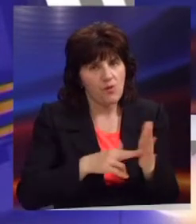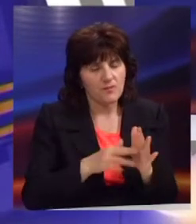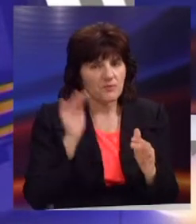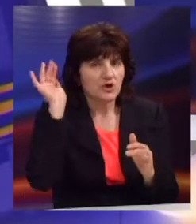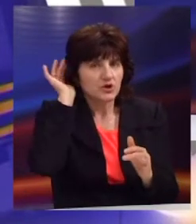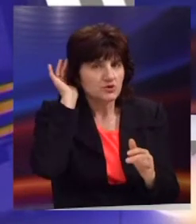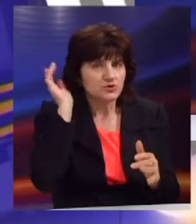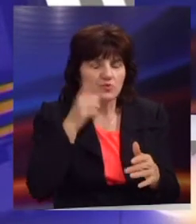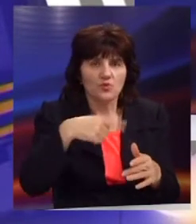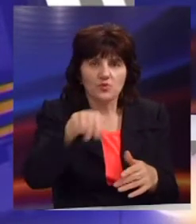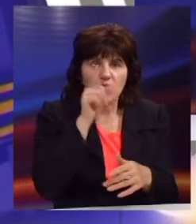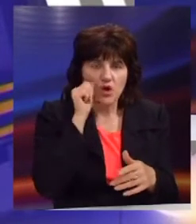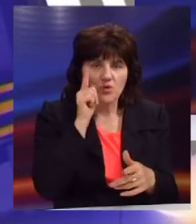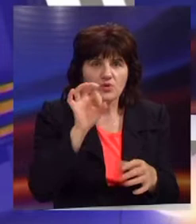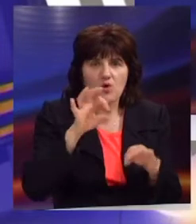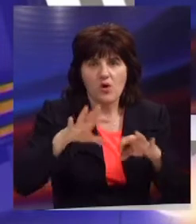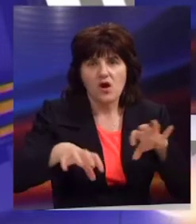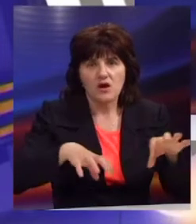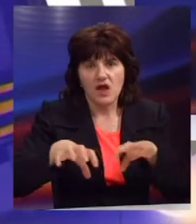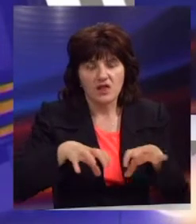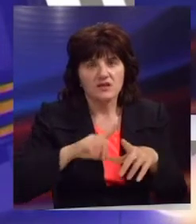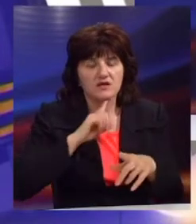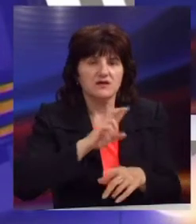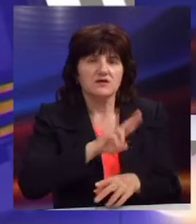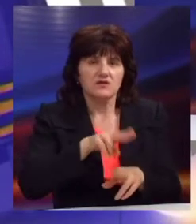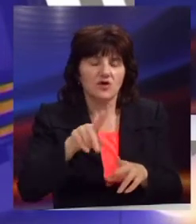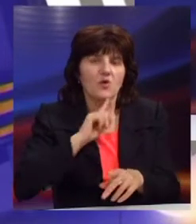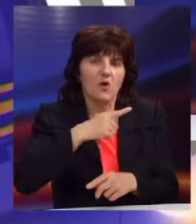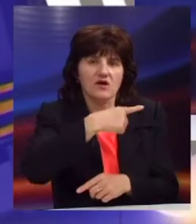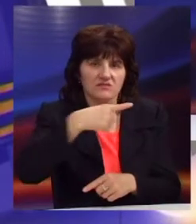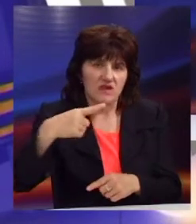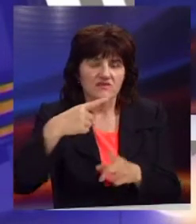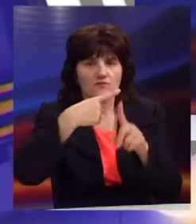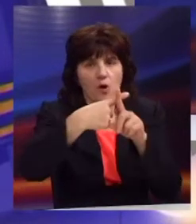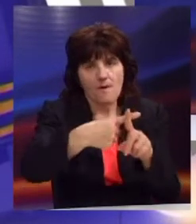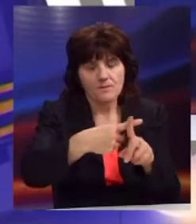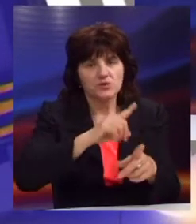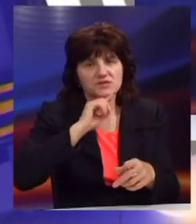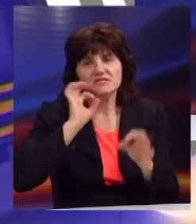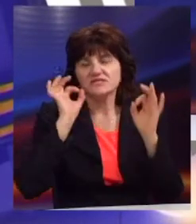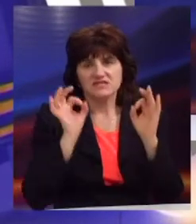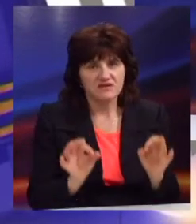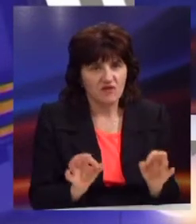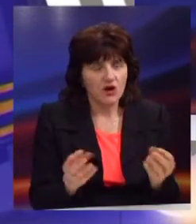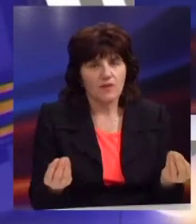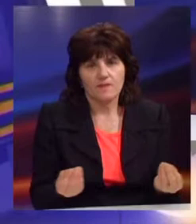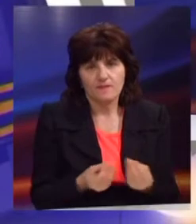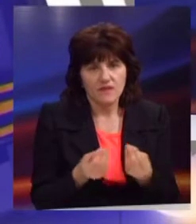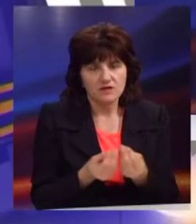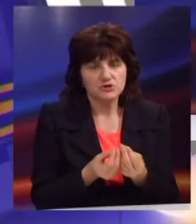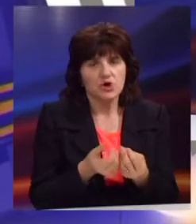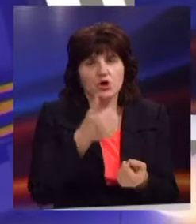problemi radnika čuju u gradu i ono koje se pozitivno reše, nažalost ima i oni koji su negativno rešavani, ali u svakom slučaju nešto